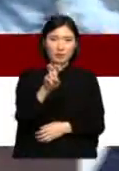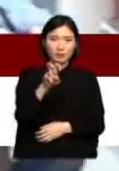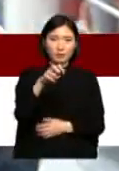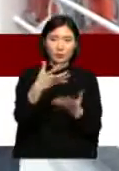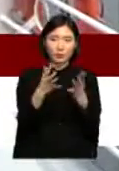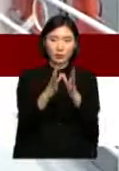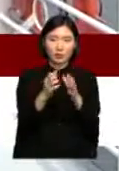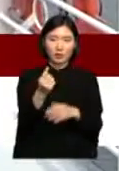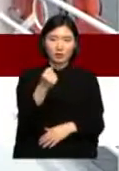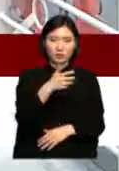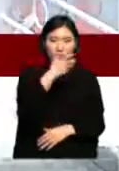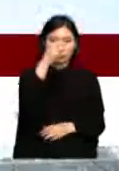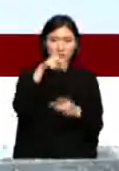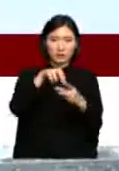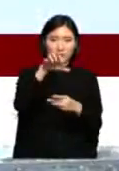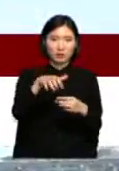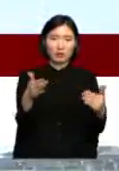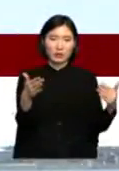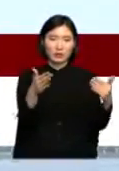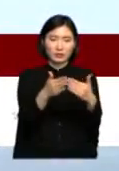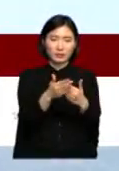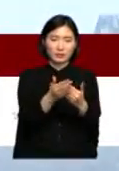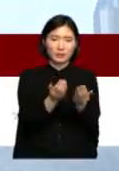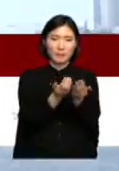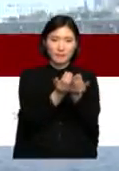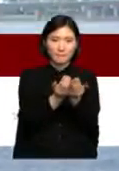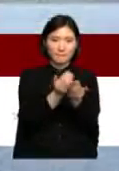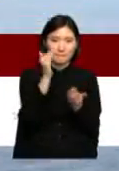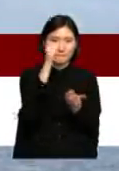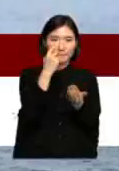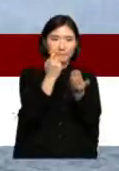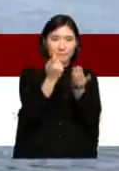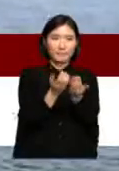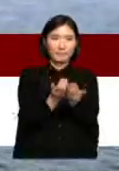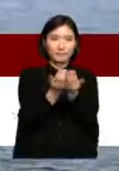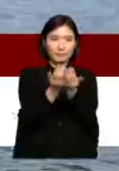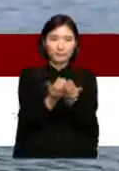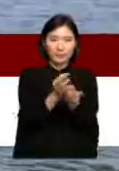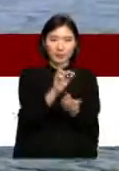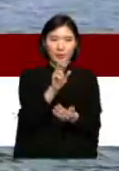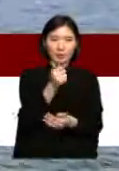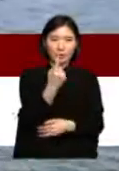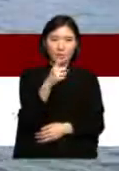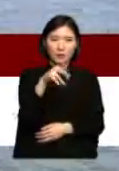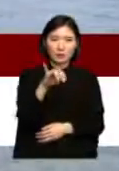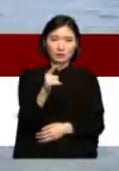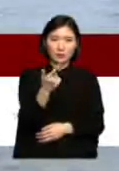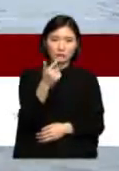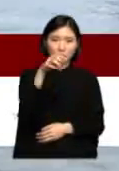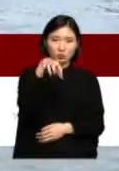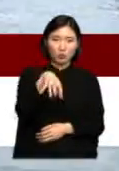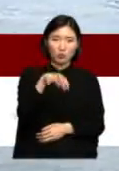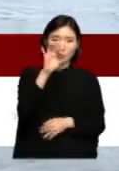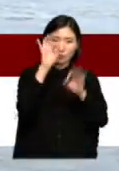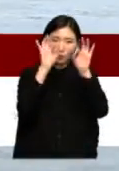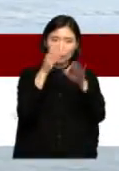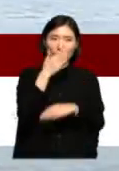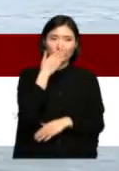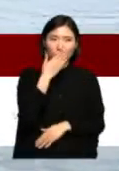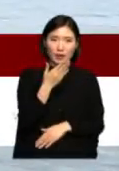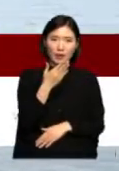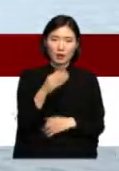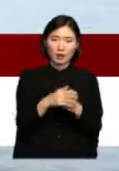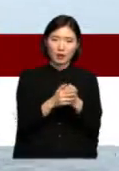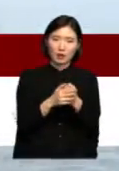입니다 유람선을 타는 도중에 는 잠두 봉이 고개를 내민 양화진 성질을 조망할 수 있고 선상 인문학